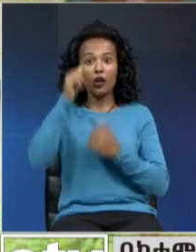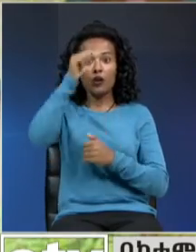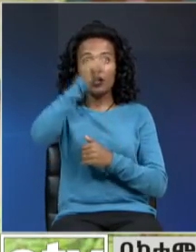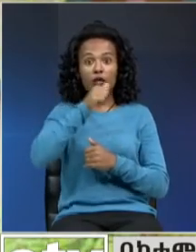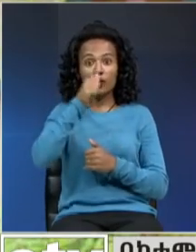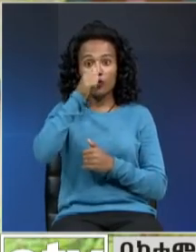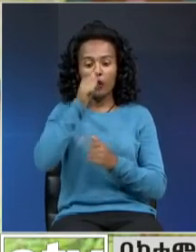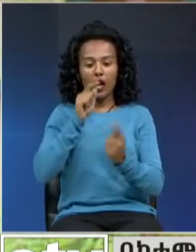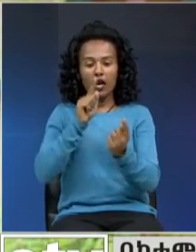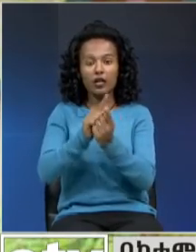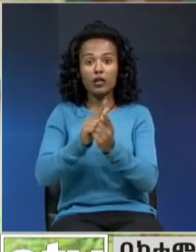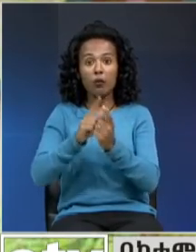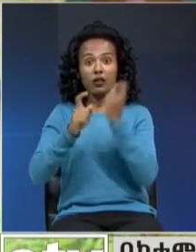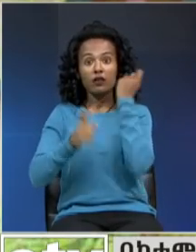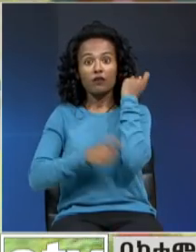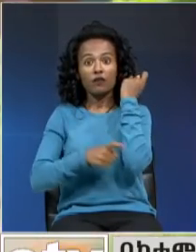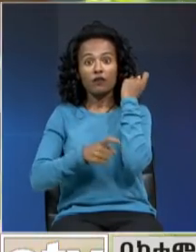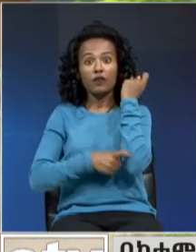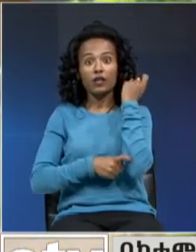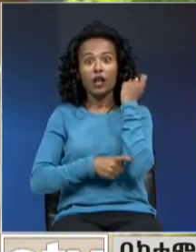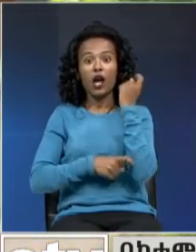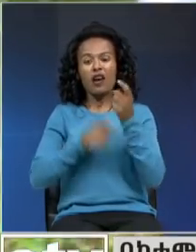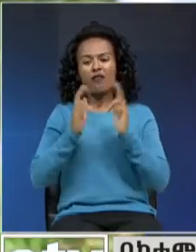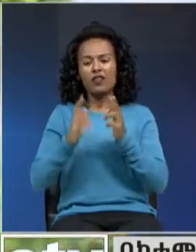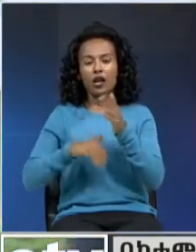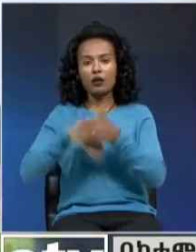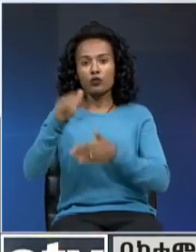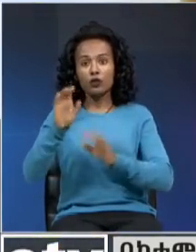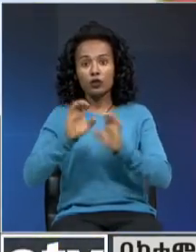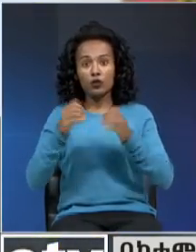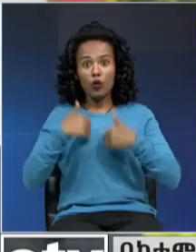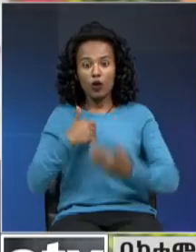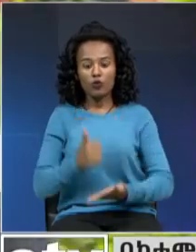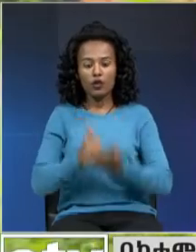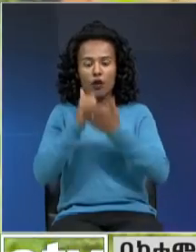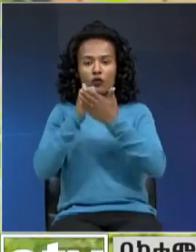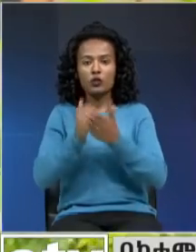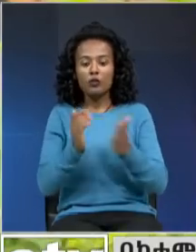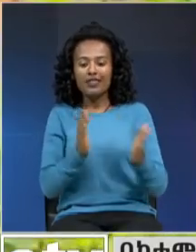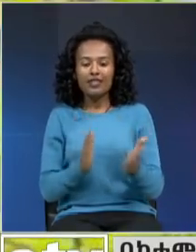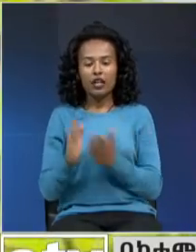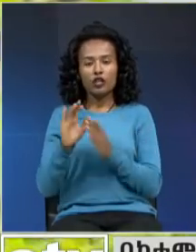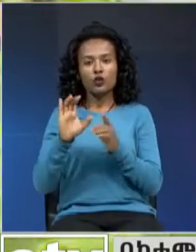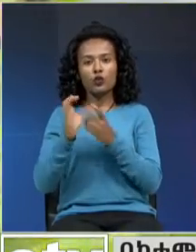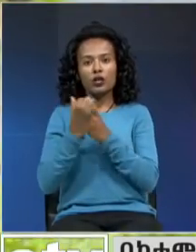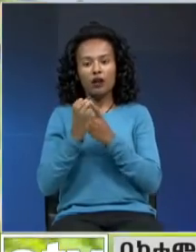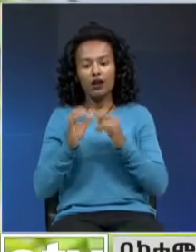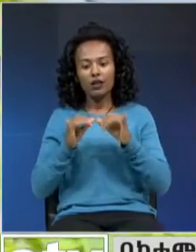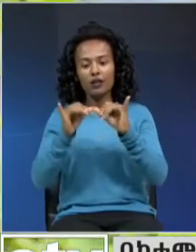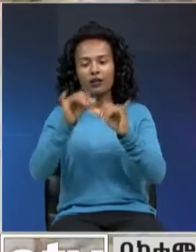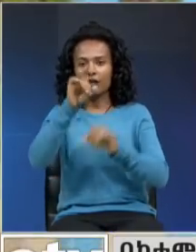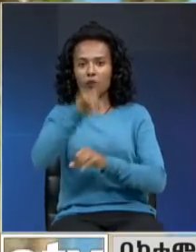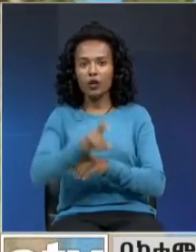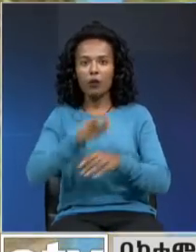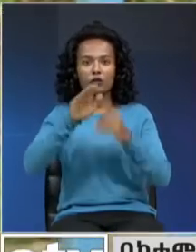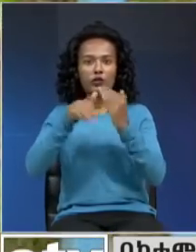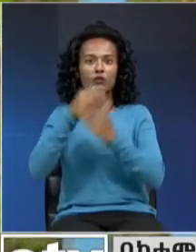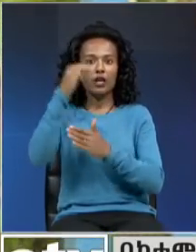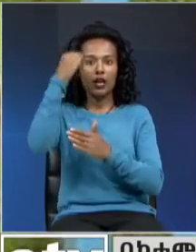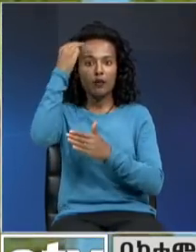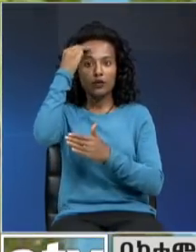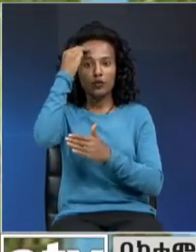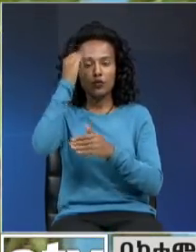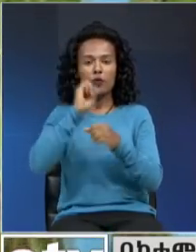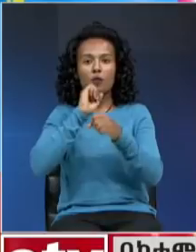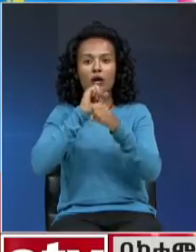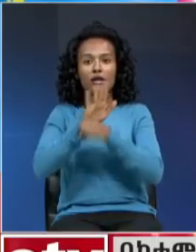ኢትዮጵያ ከገጠማት ፈተና ፈጥና እንድትወጣ እየተደረጉ ያሉ ድጋፎች በተደራጀ መልኩ ሊቀጥሉ እንደሚገባቸውም ጠቅላይ ሚኒስትሩ